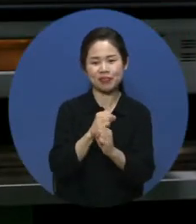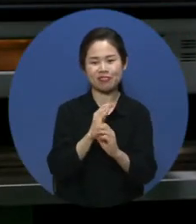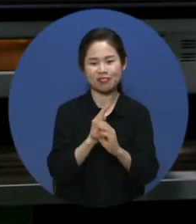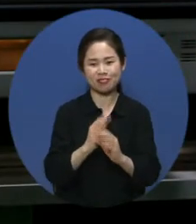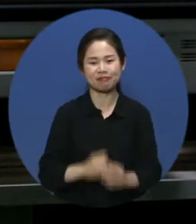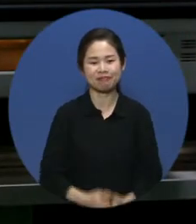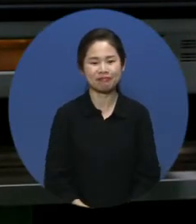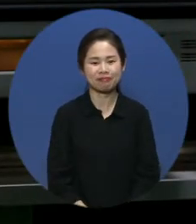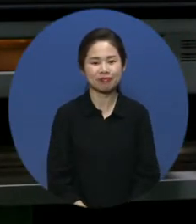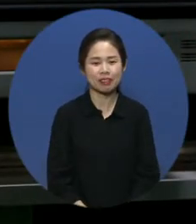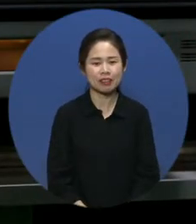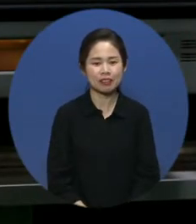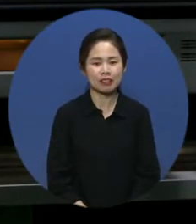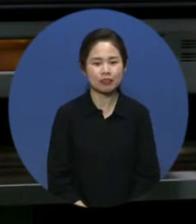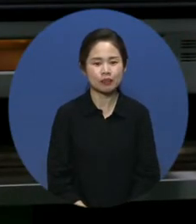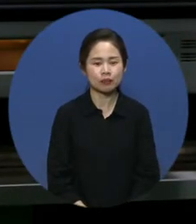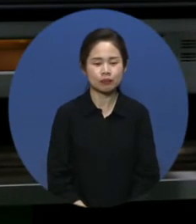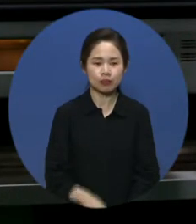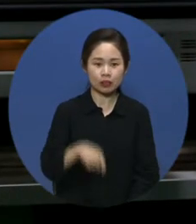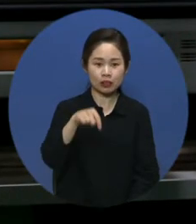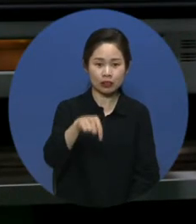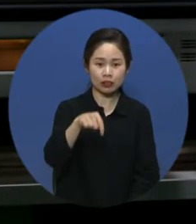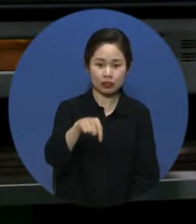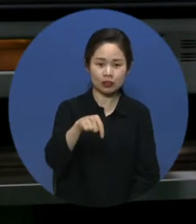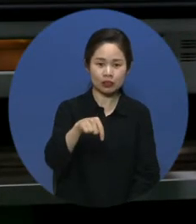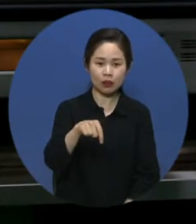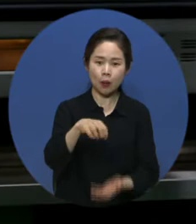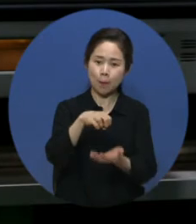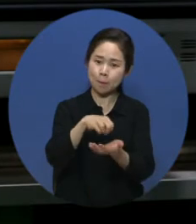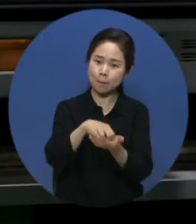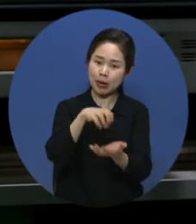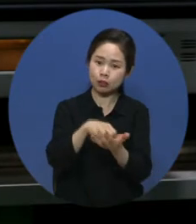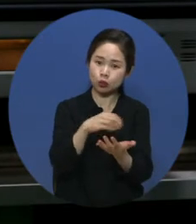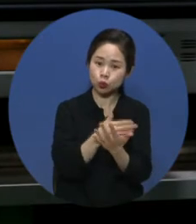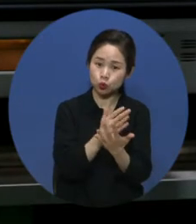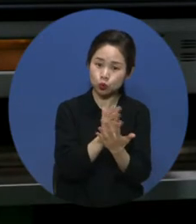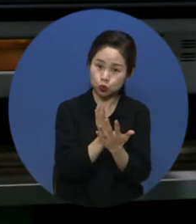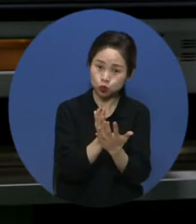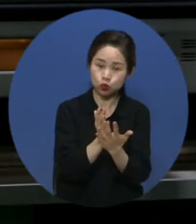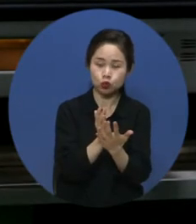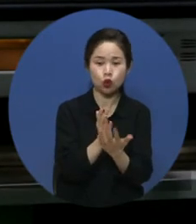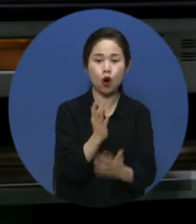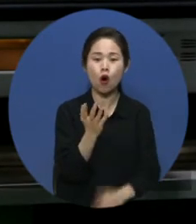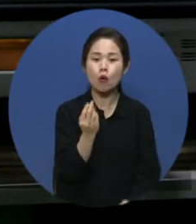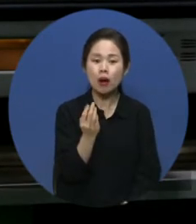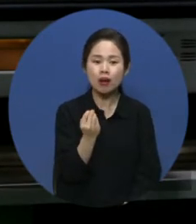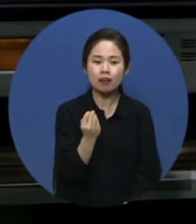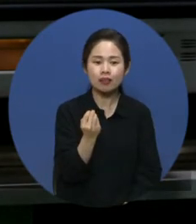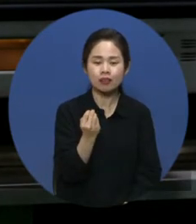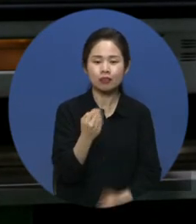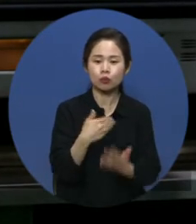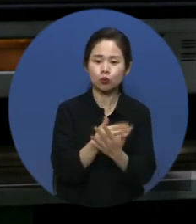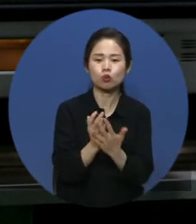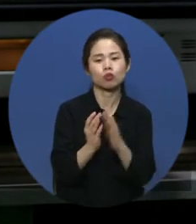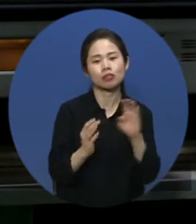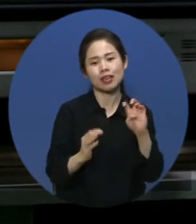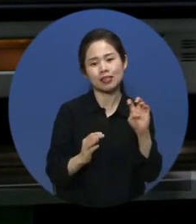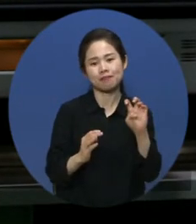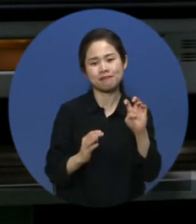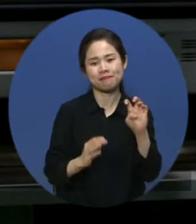그러면 여기서 만들어지고 있는 베이커리는 몇 가지가 있나요? 약 40여 종류의 빵을 만들고